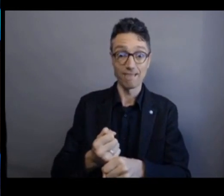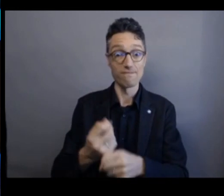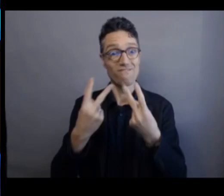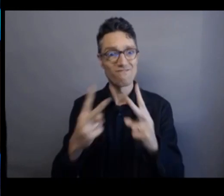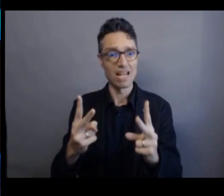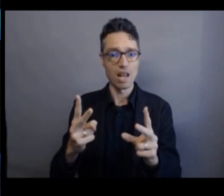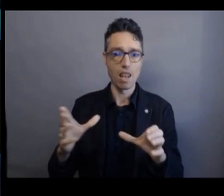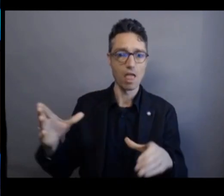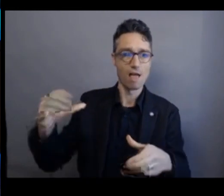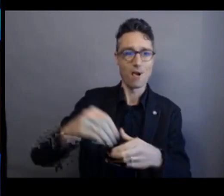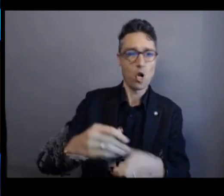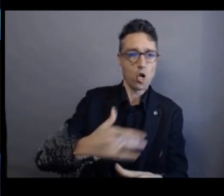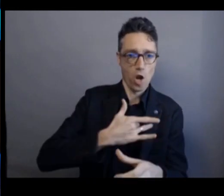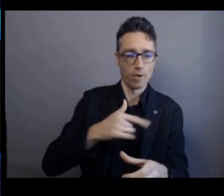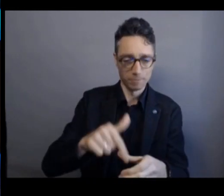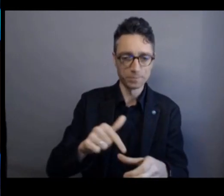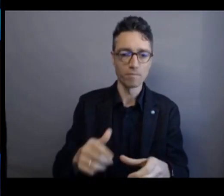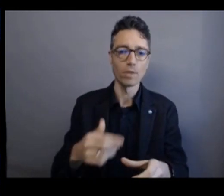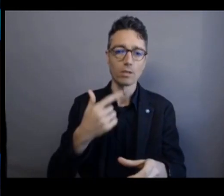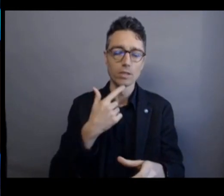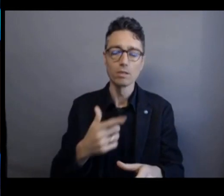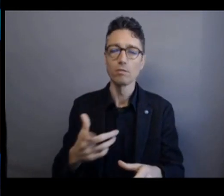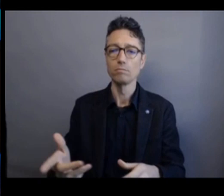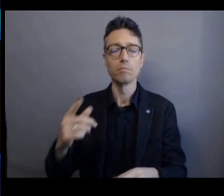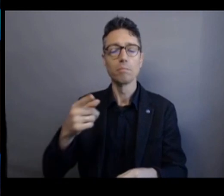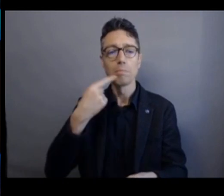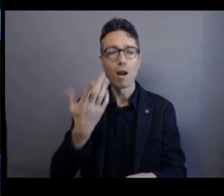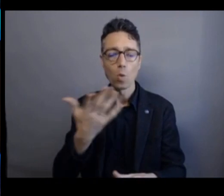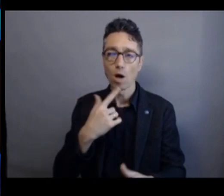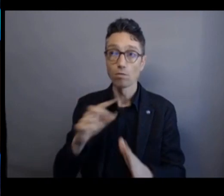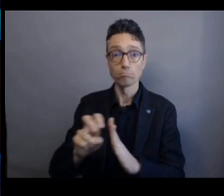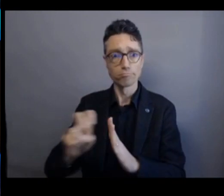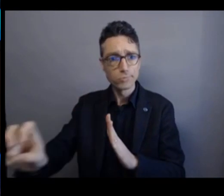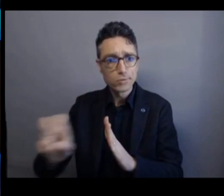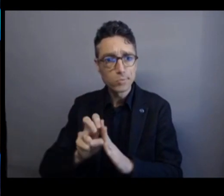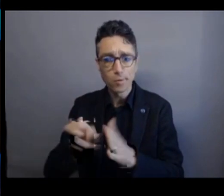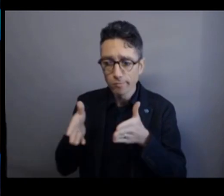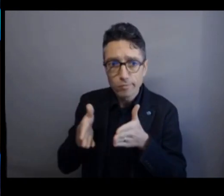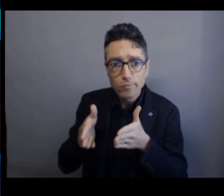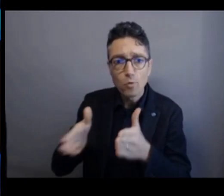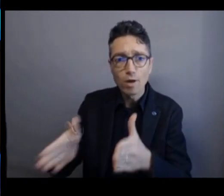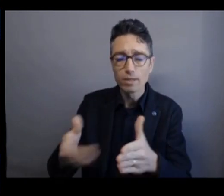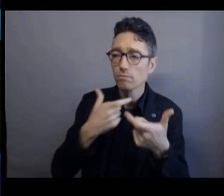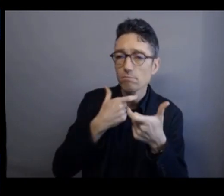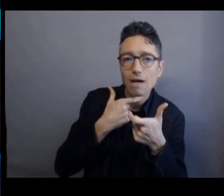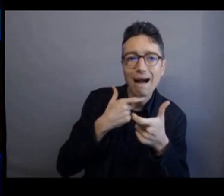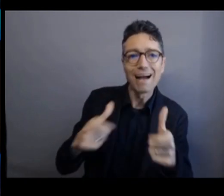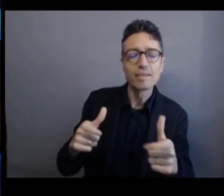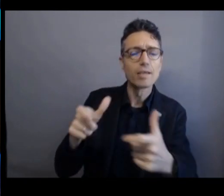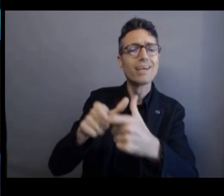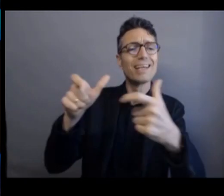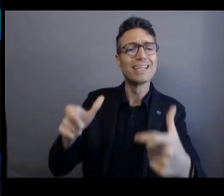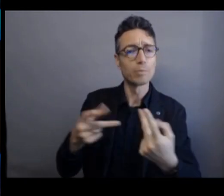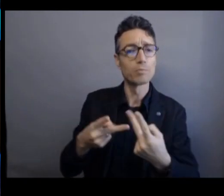des transports, la voirie, les accès aux établissements recevant du public. Donc, ce n'est pas une réponse directe à